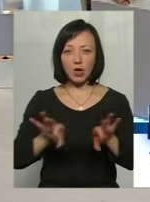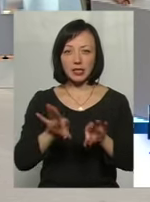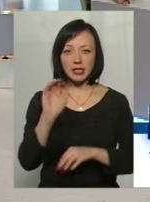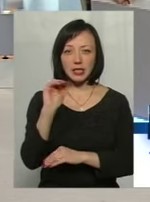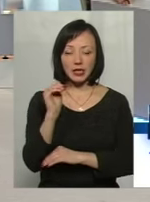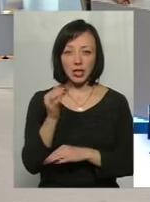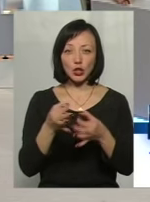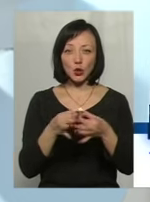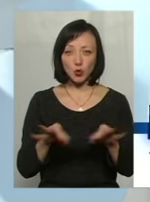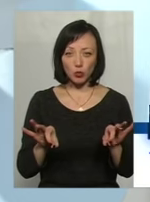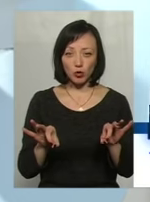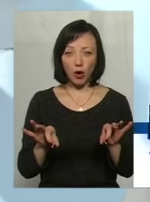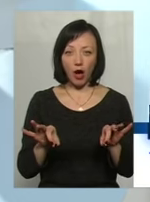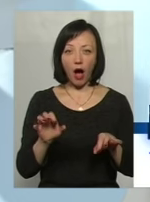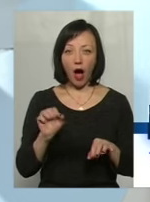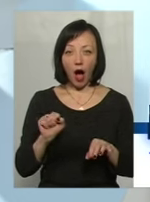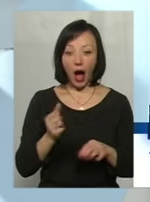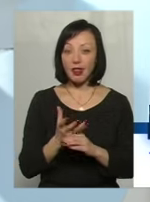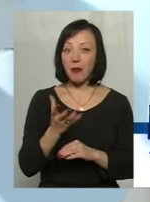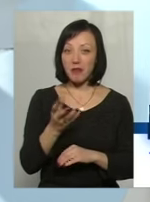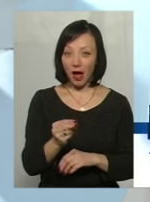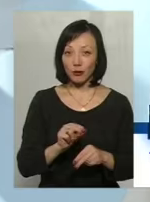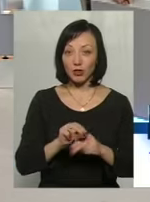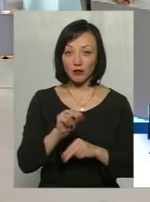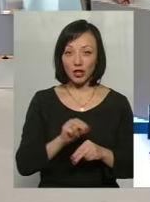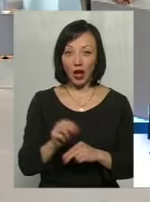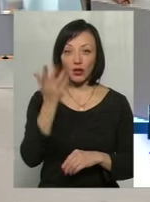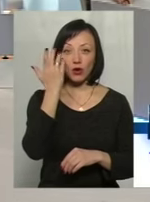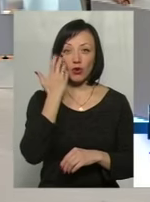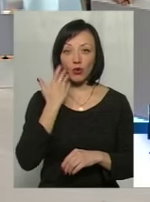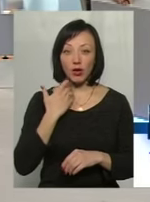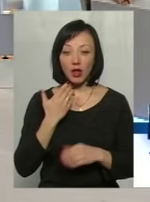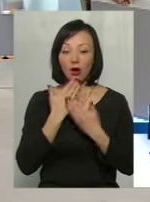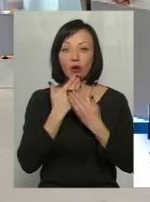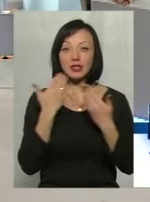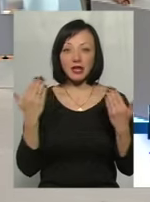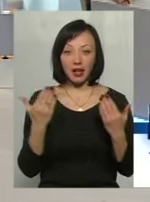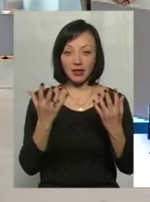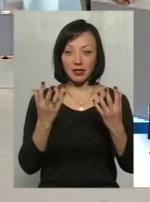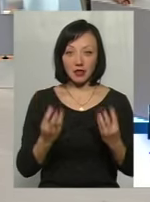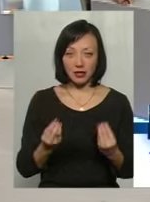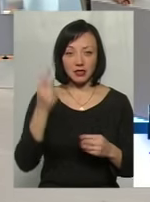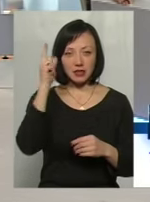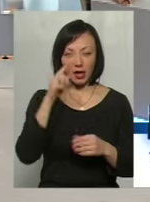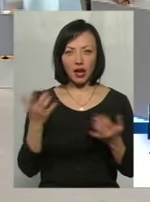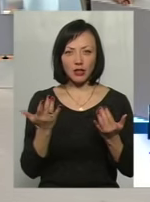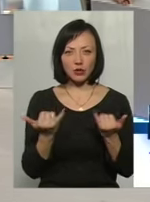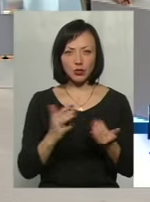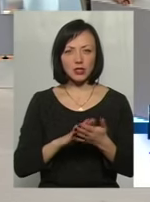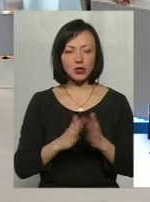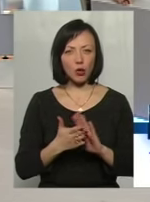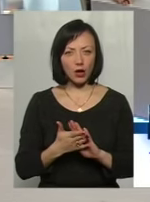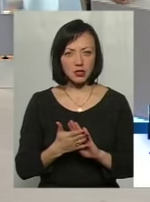мені доступно, а вже на платному навчанні, коли він вакансію останні гості сім'ї, ви знаєте, яка сьогодні